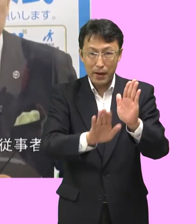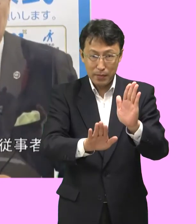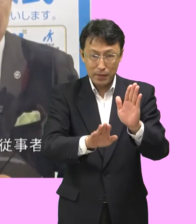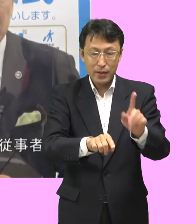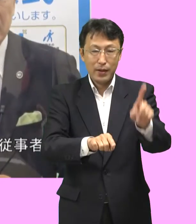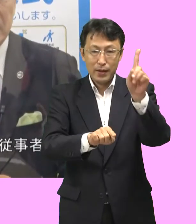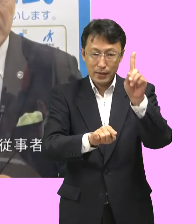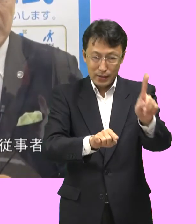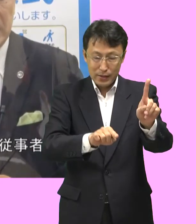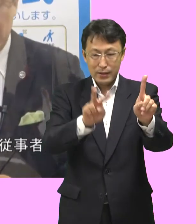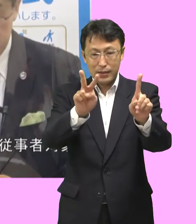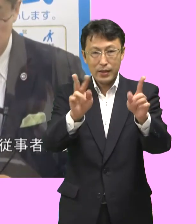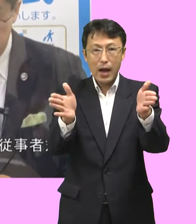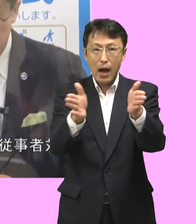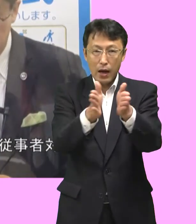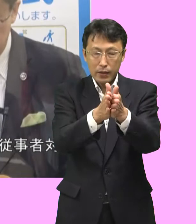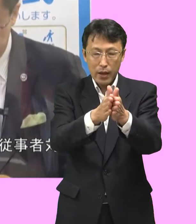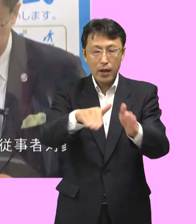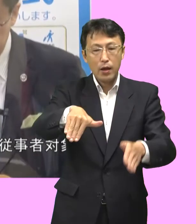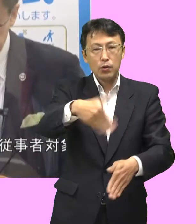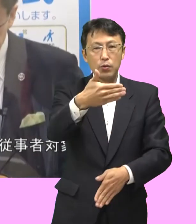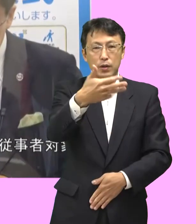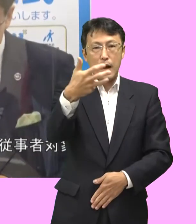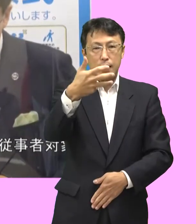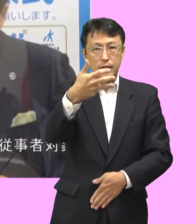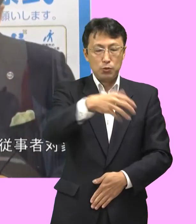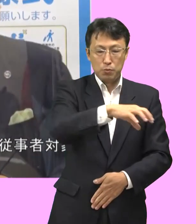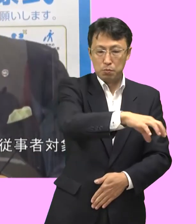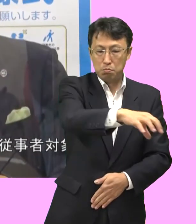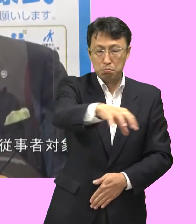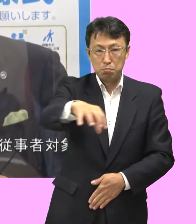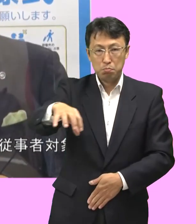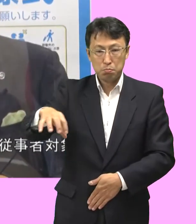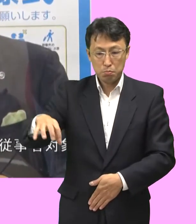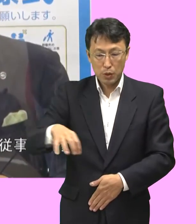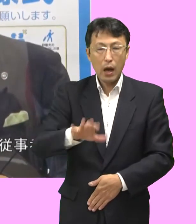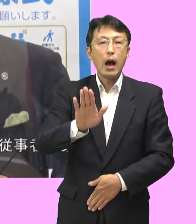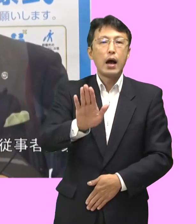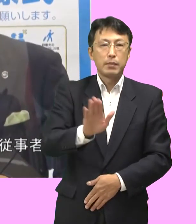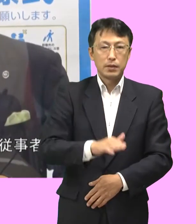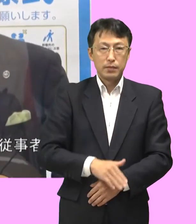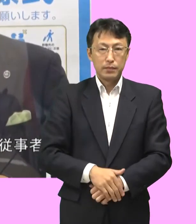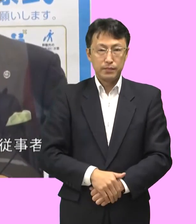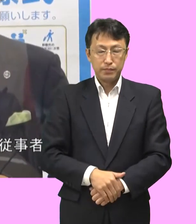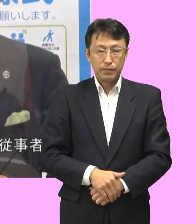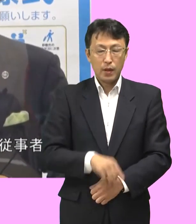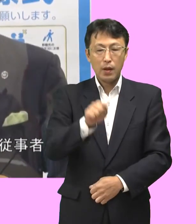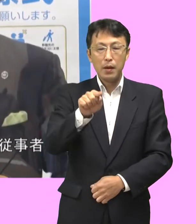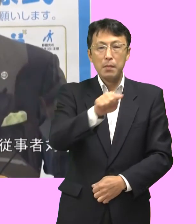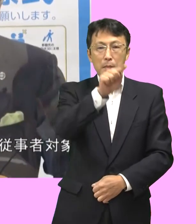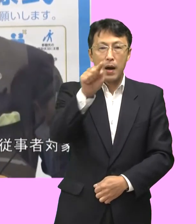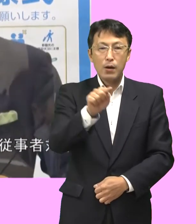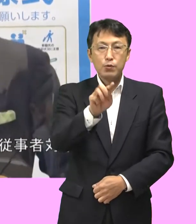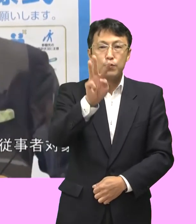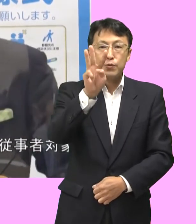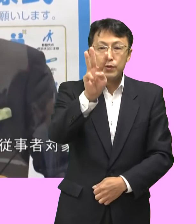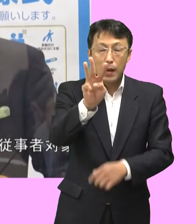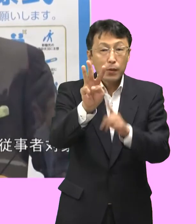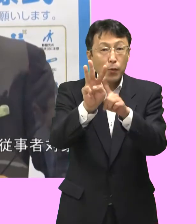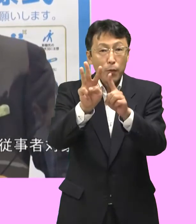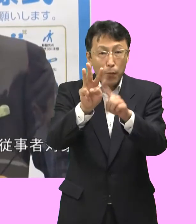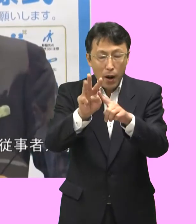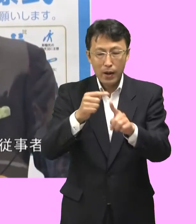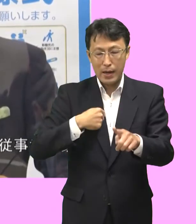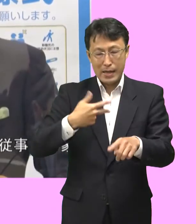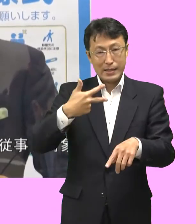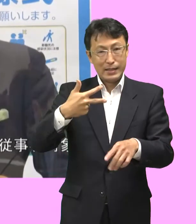施設が対象になります。丸3の方はちょっと我々もなかなか数自体はつかみきれてお